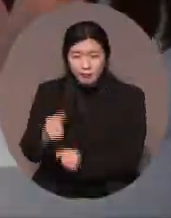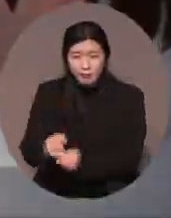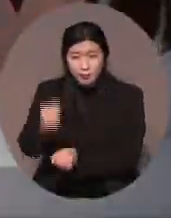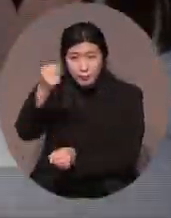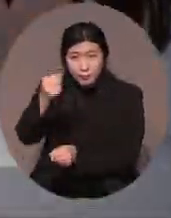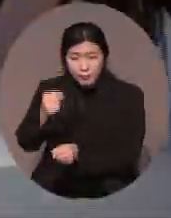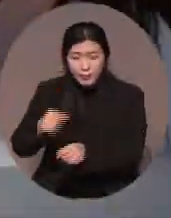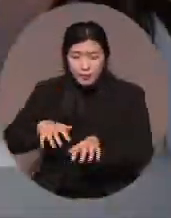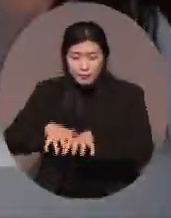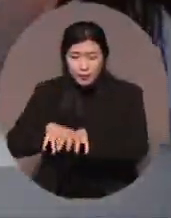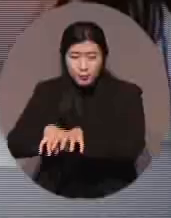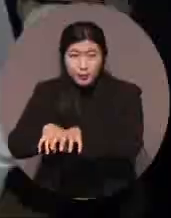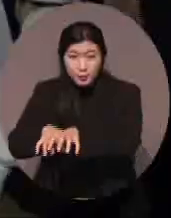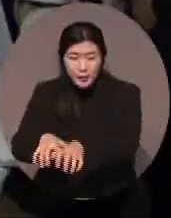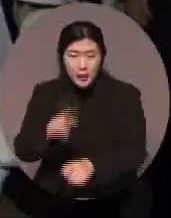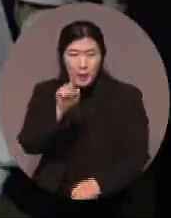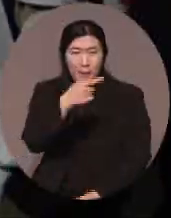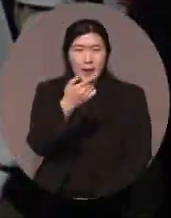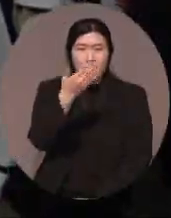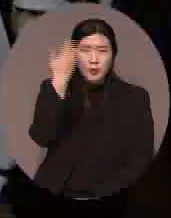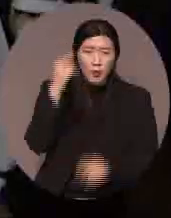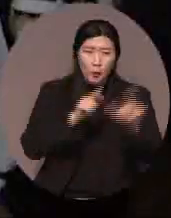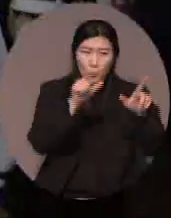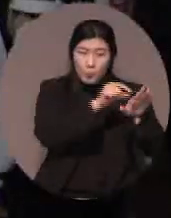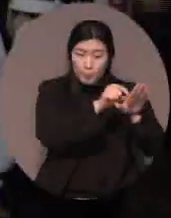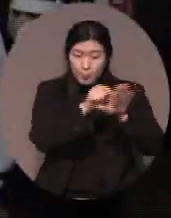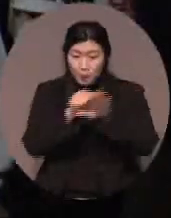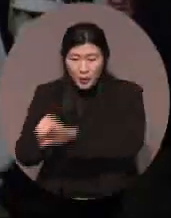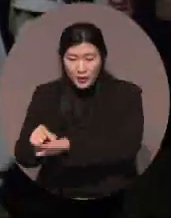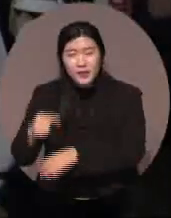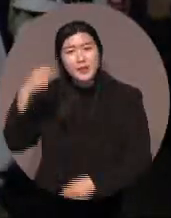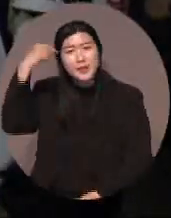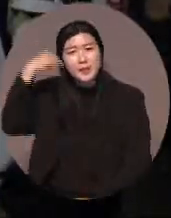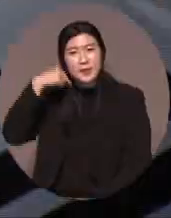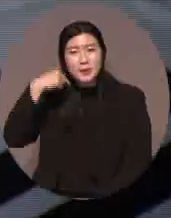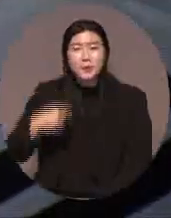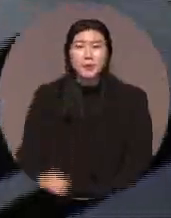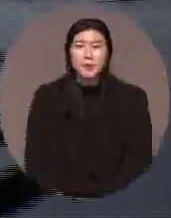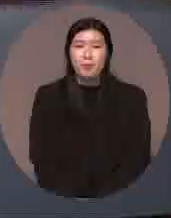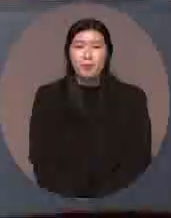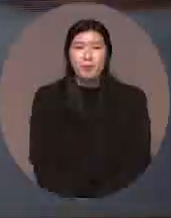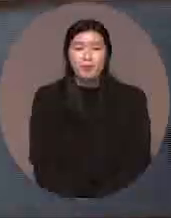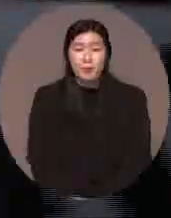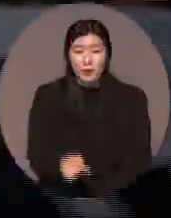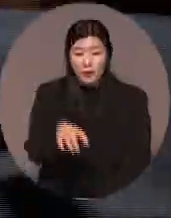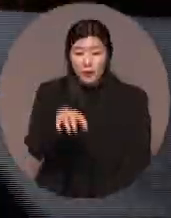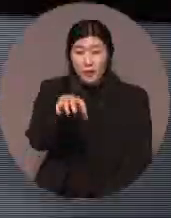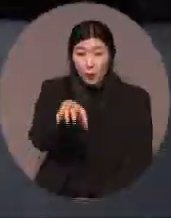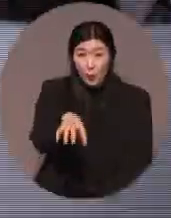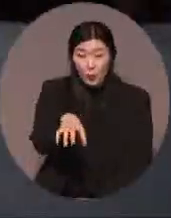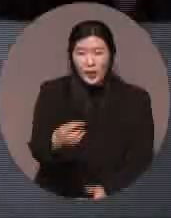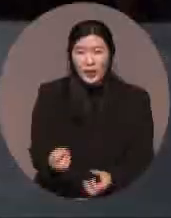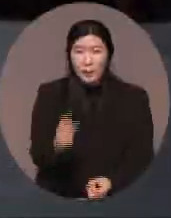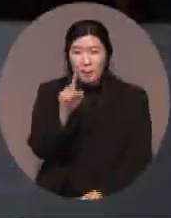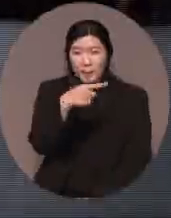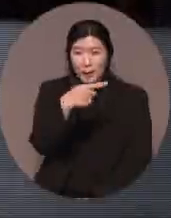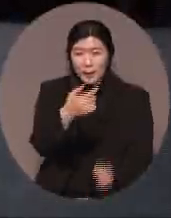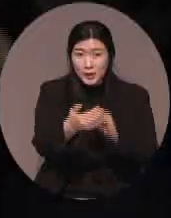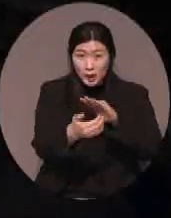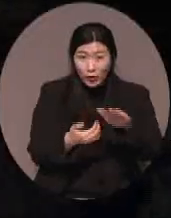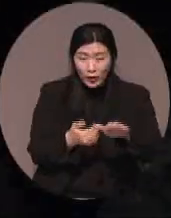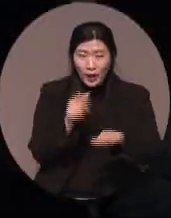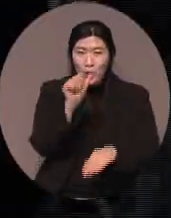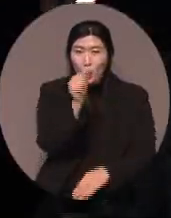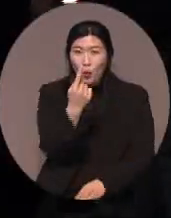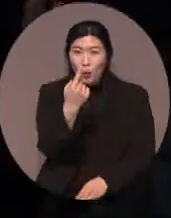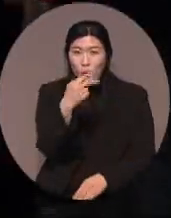모습에서 마치 104년 전 당시 만세운동을 보는 듯했습니다 천안 아우내 봉화제는 104년 전